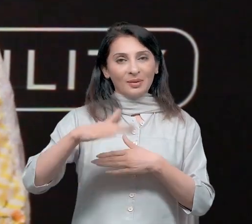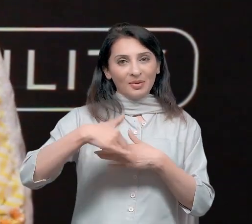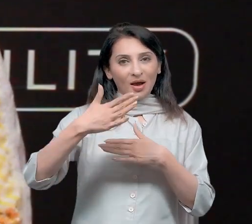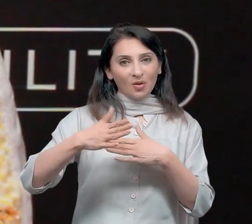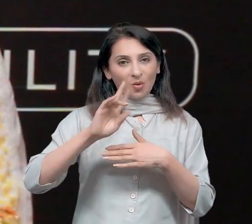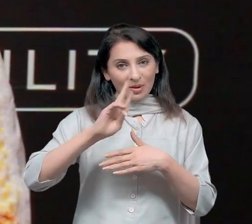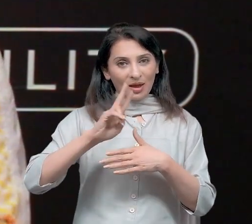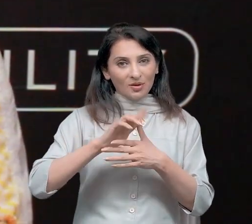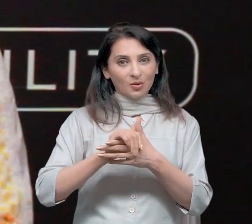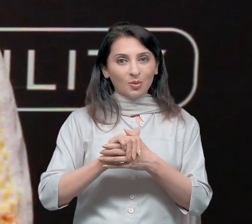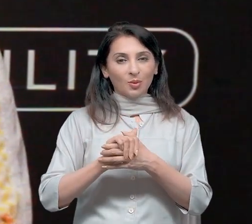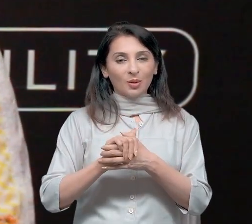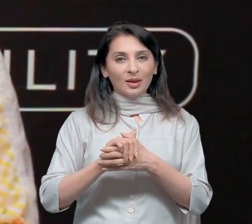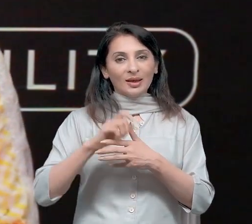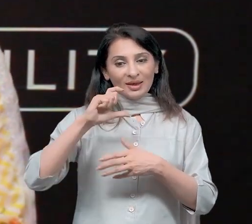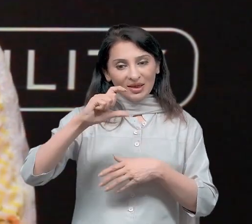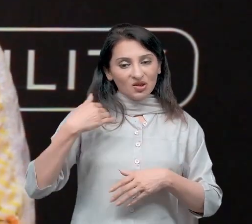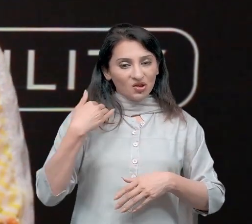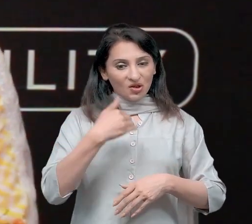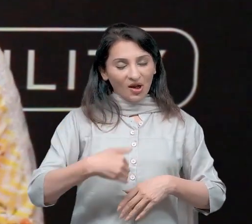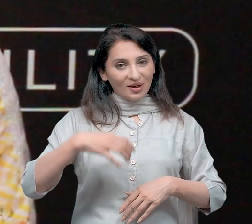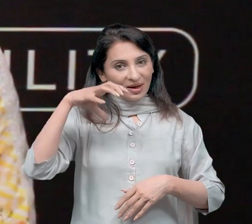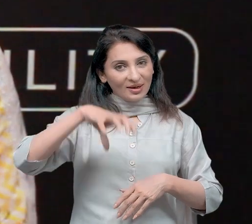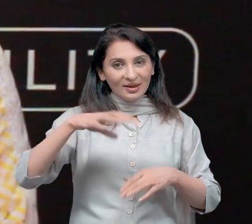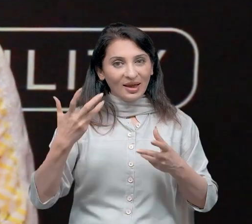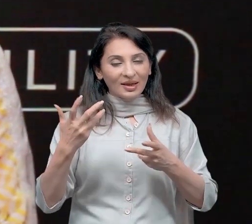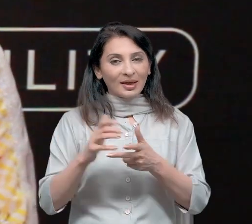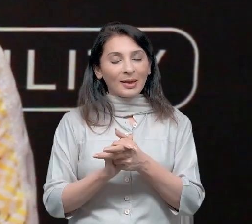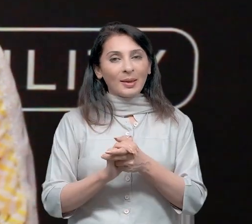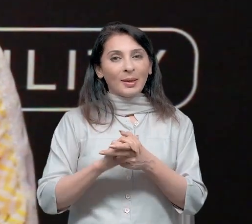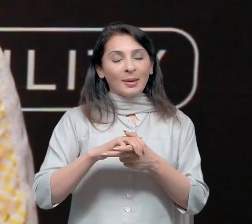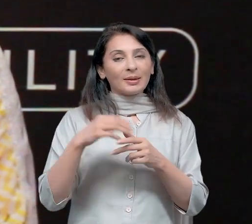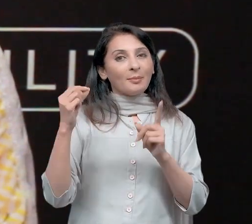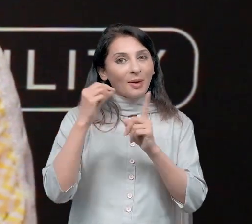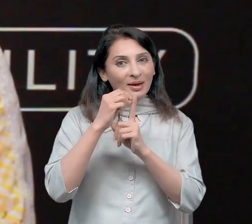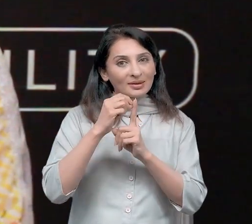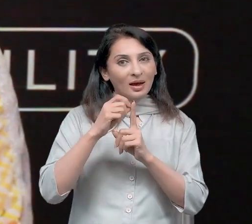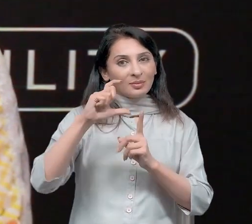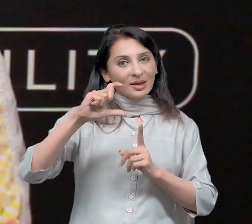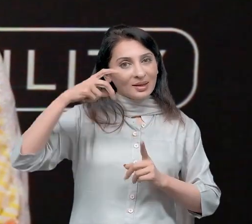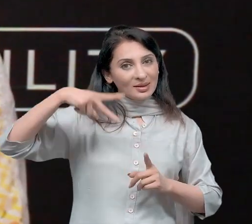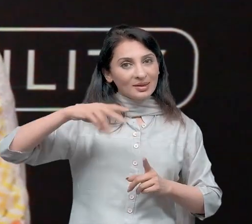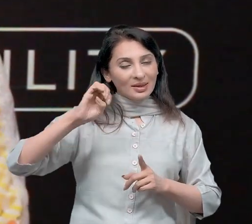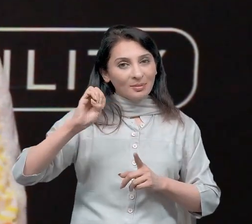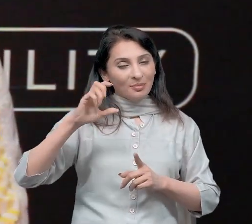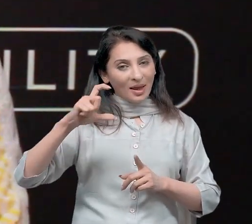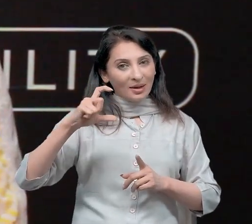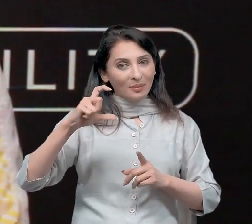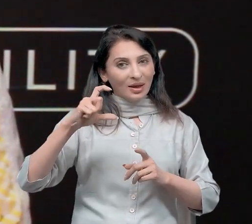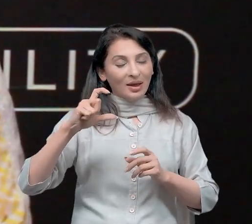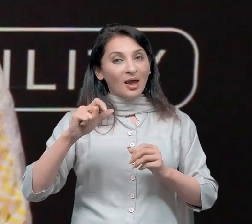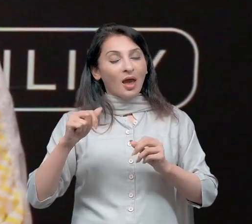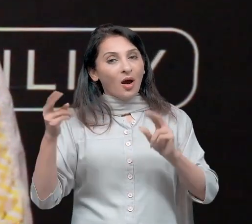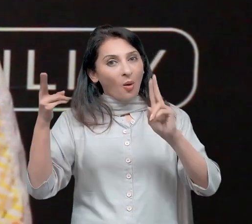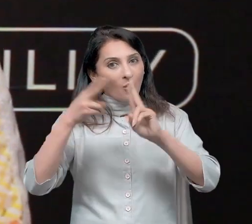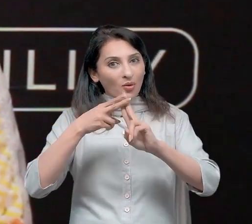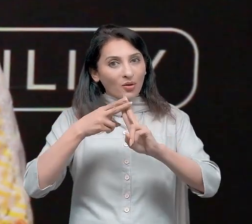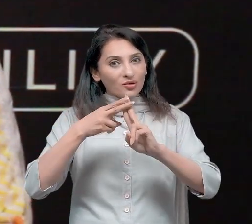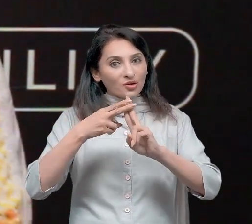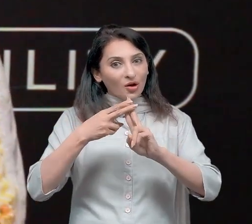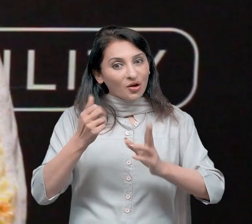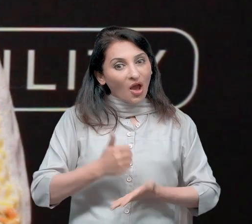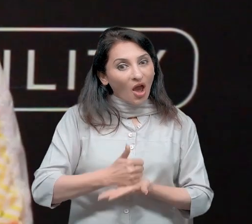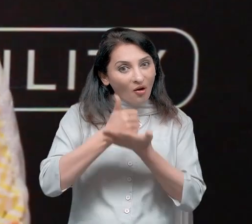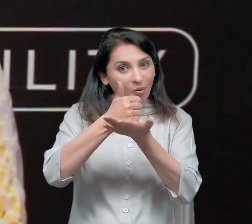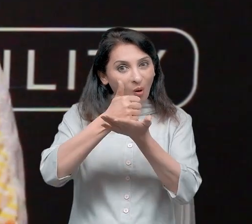ہوں کہ چائنا نے اب کیا کیا ہے کہ پاکستان کے سی پیک میں انکریج کرنے کے لیے لوگوں کو فرینڈشپ ایوارڈ دیتے ہیں کہ